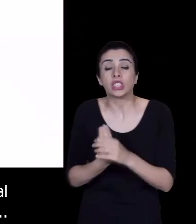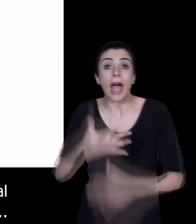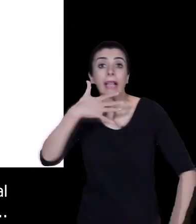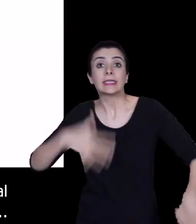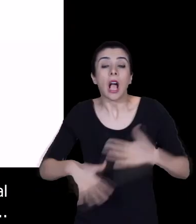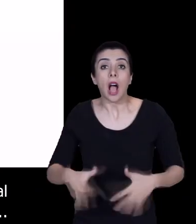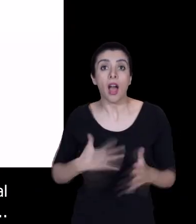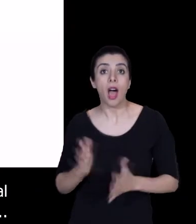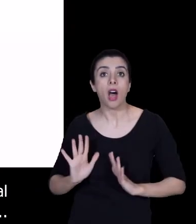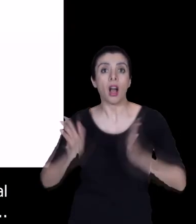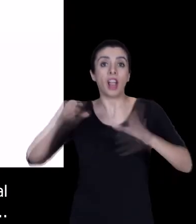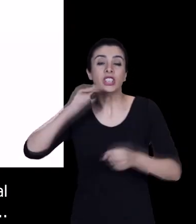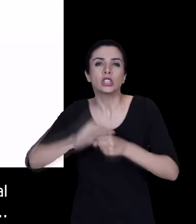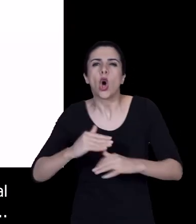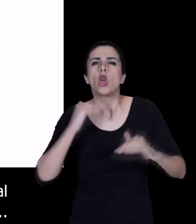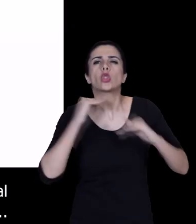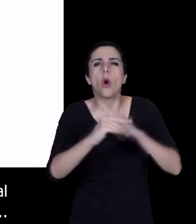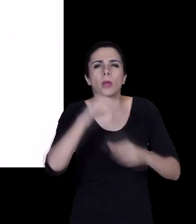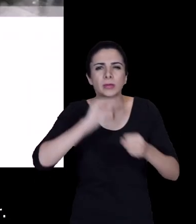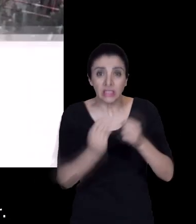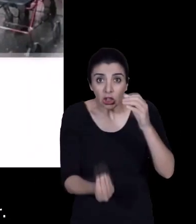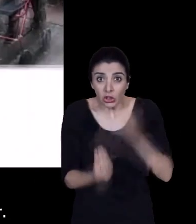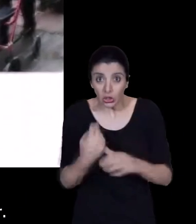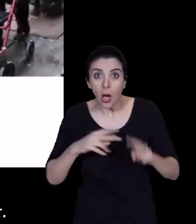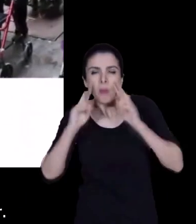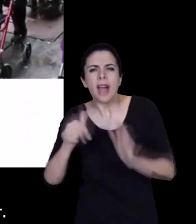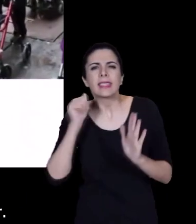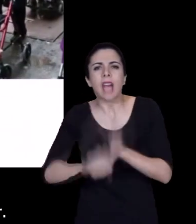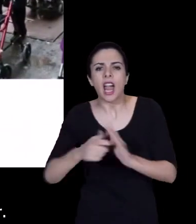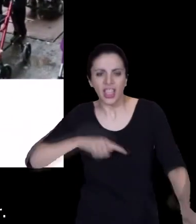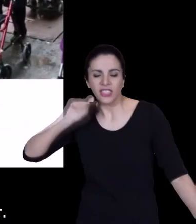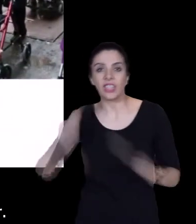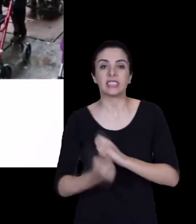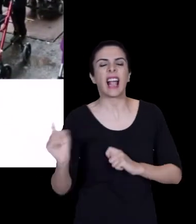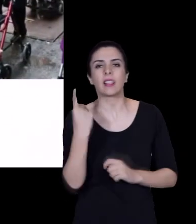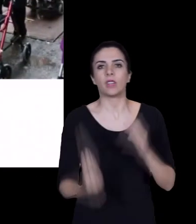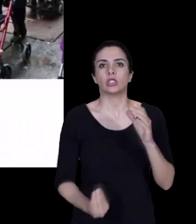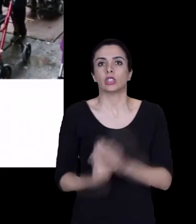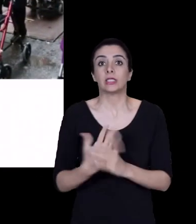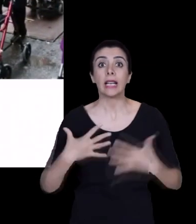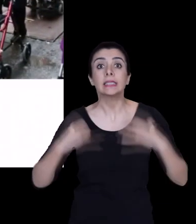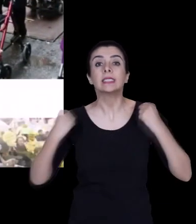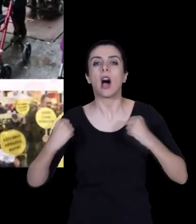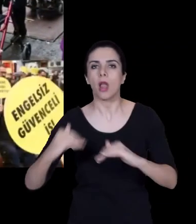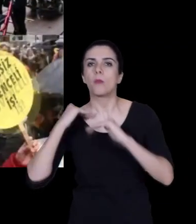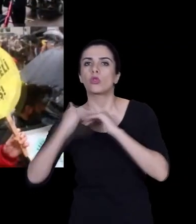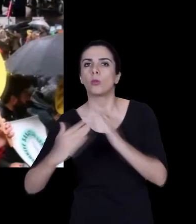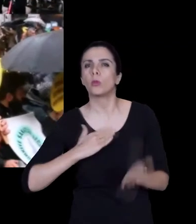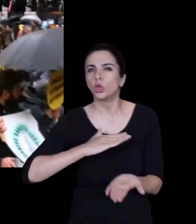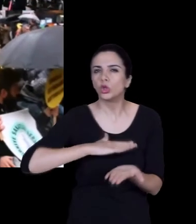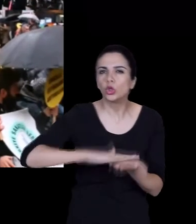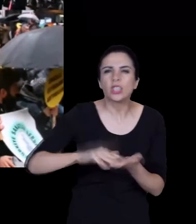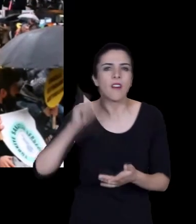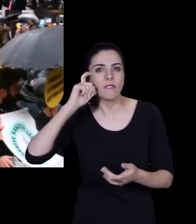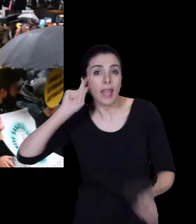Sakat hareketinin sakatlığın toplumsal bir durum olduğunu ortaya koyması tarihte bir dönüm noktası olmuştu. Sağlamcı toplumsal